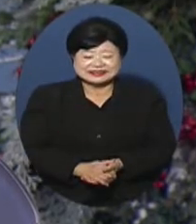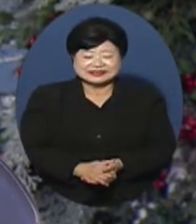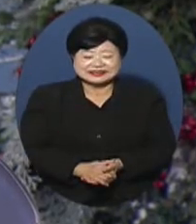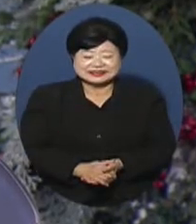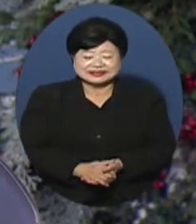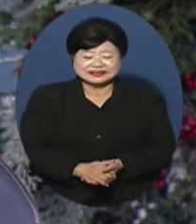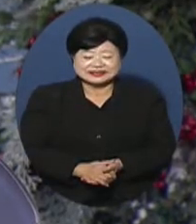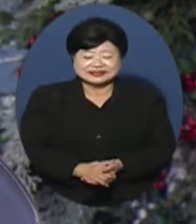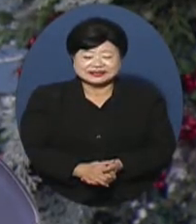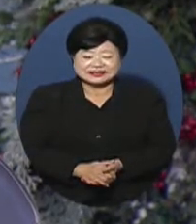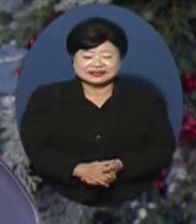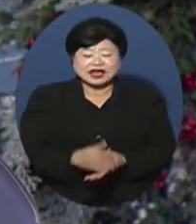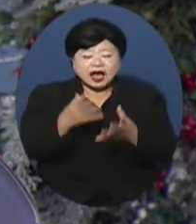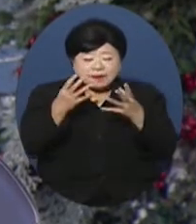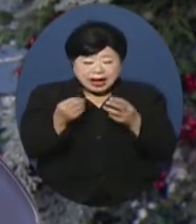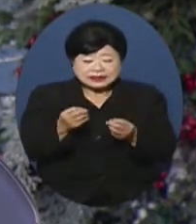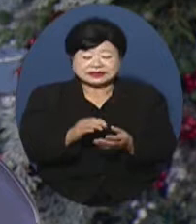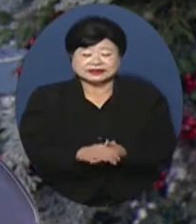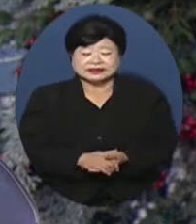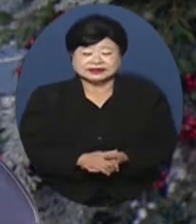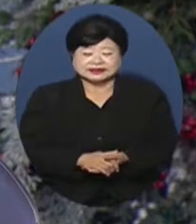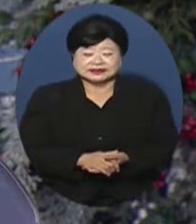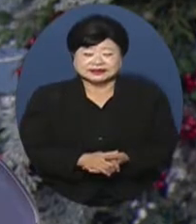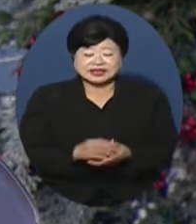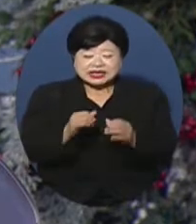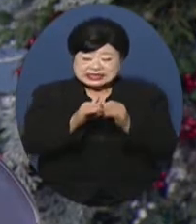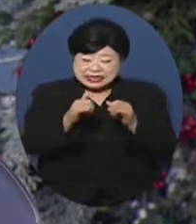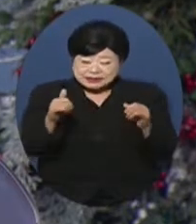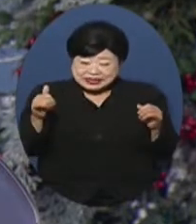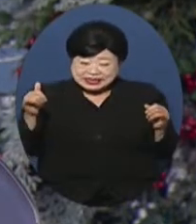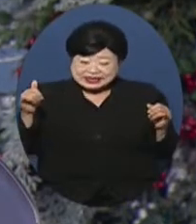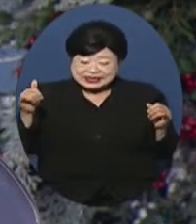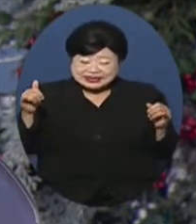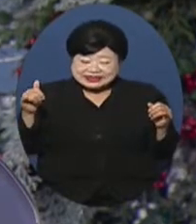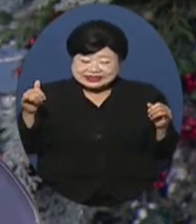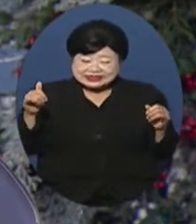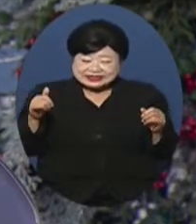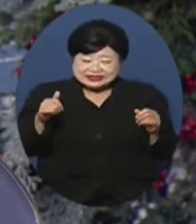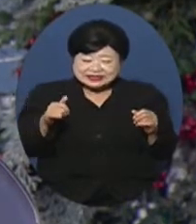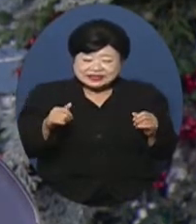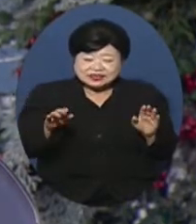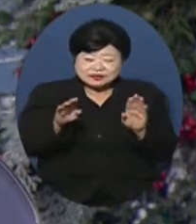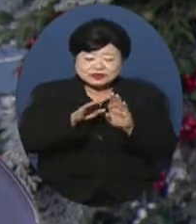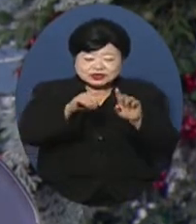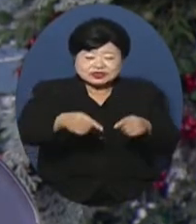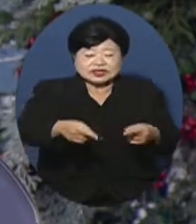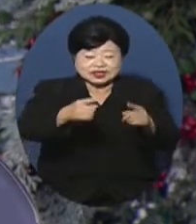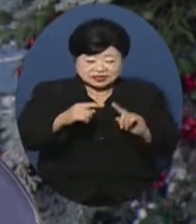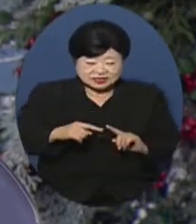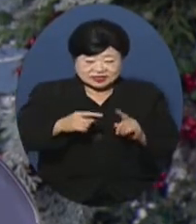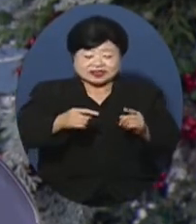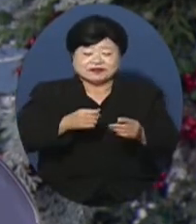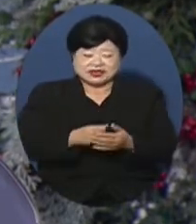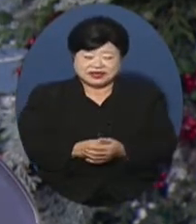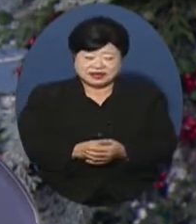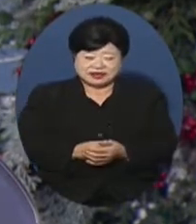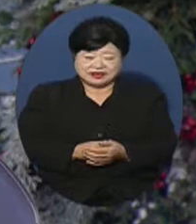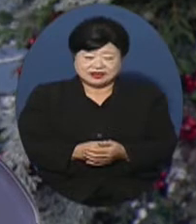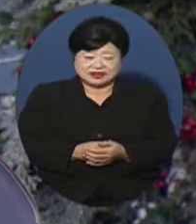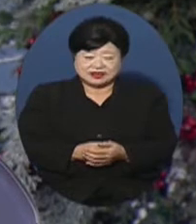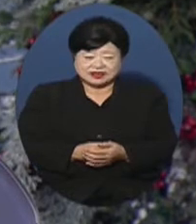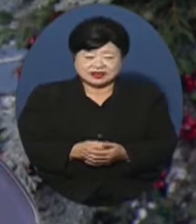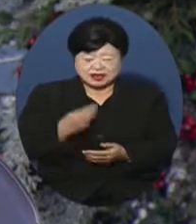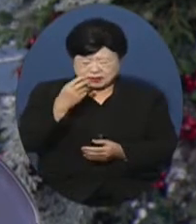문은 만 사람들이 드나들기 때문에 때문은 을 가